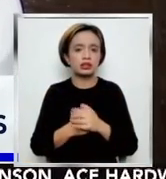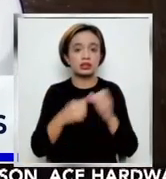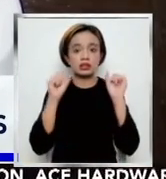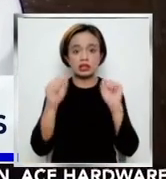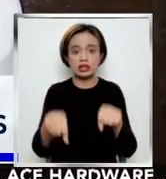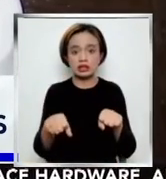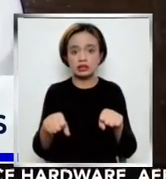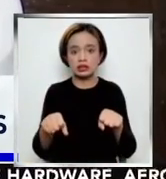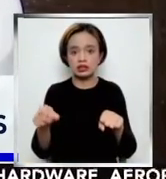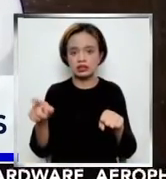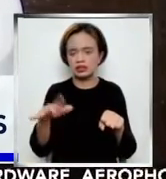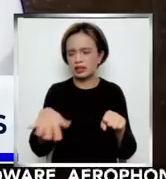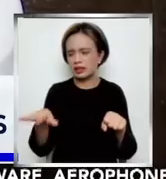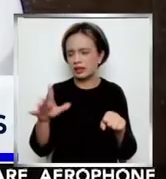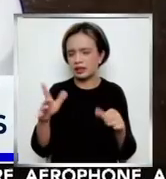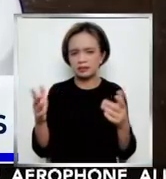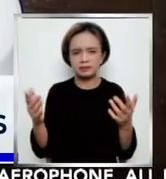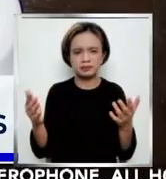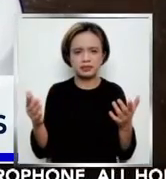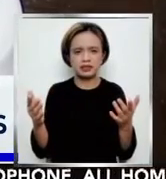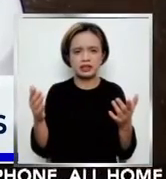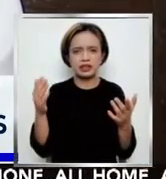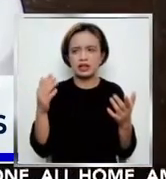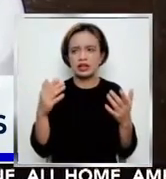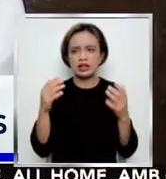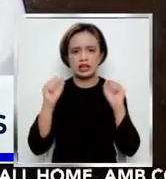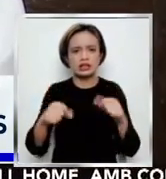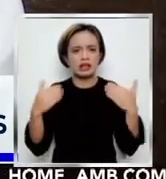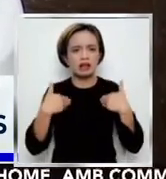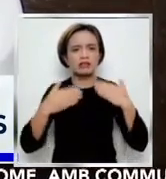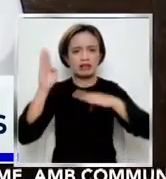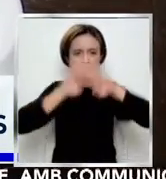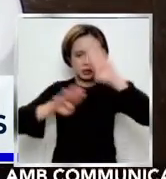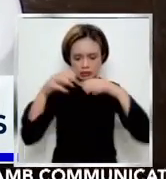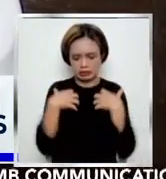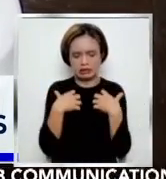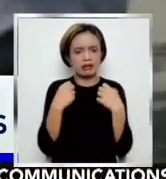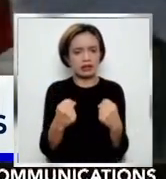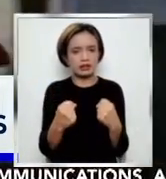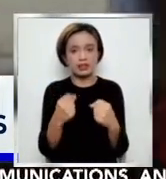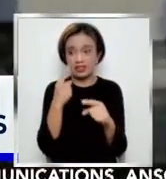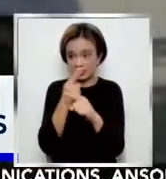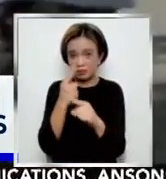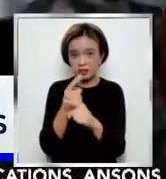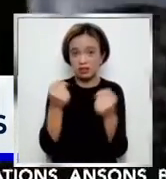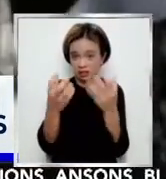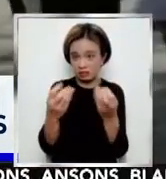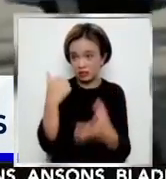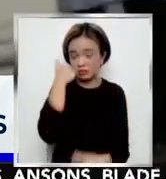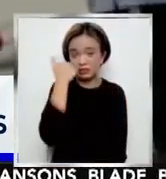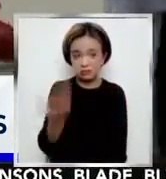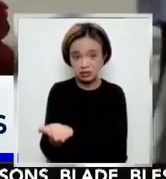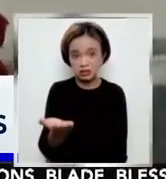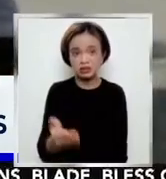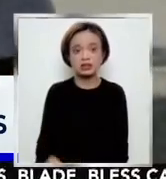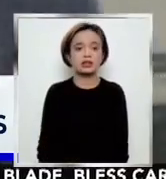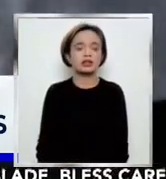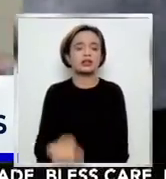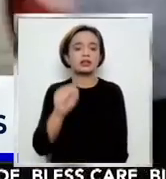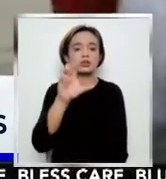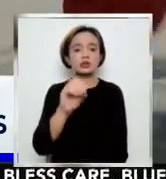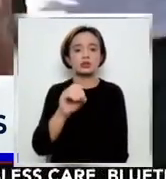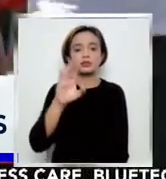yung health problem. Oh, di ba ang dami nating namatay? Kaya ang target ngayon ng Bureau of Corrections sa